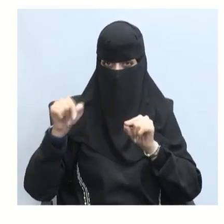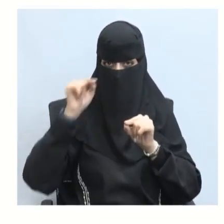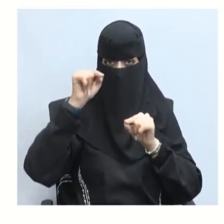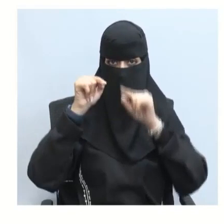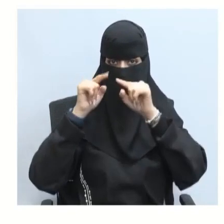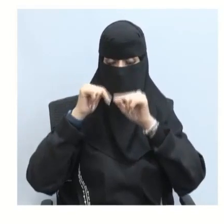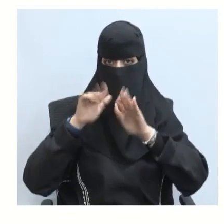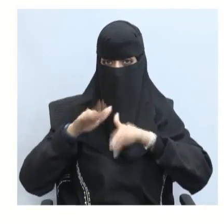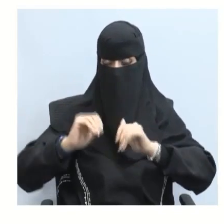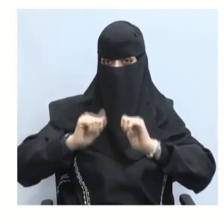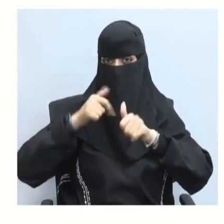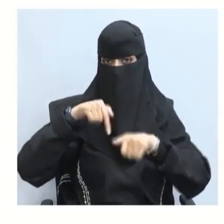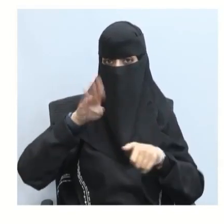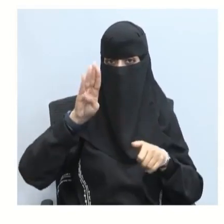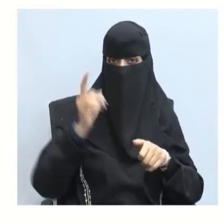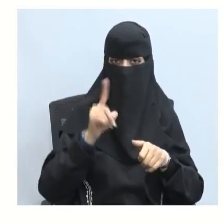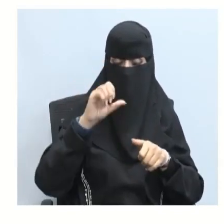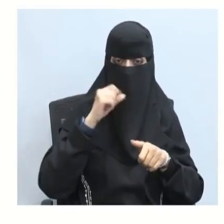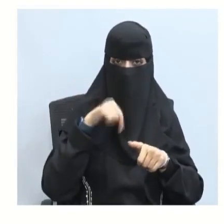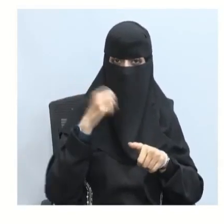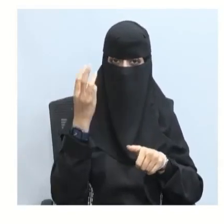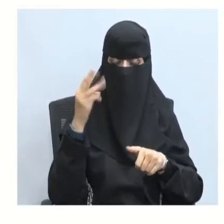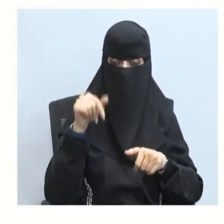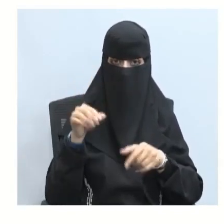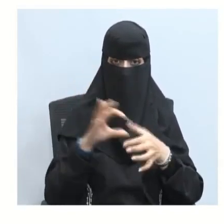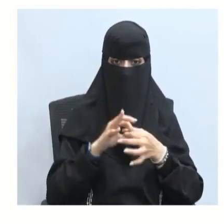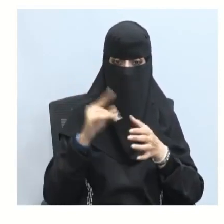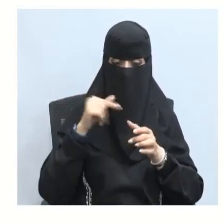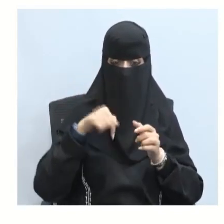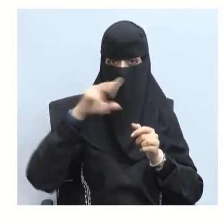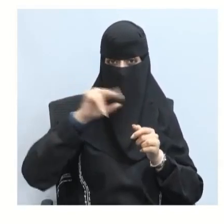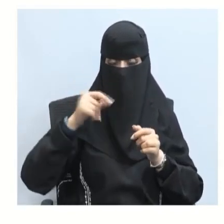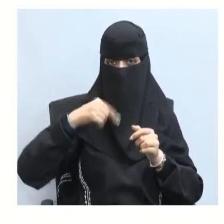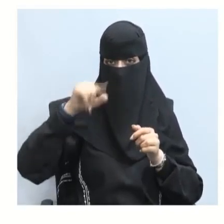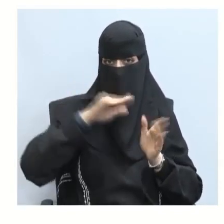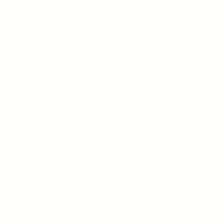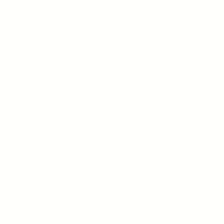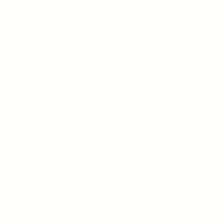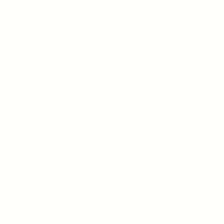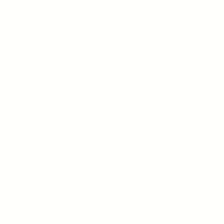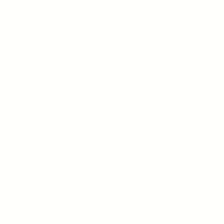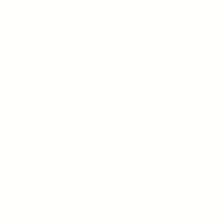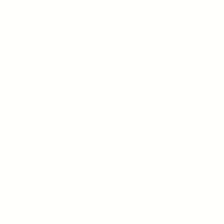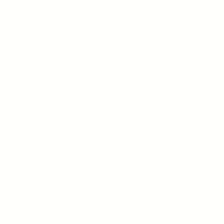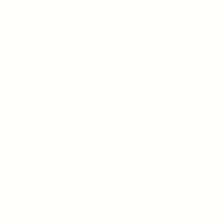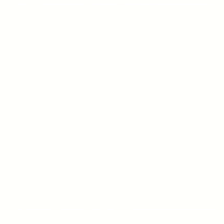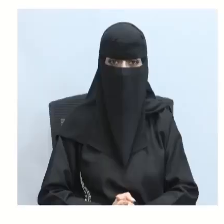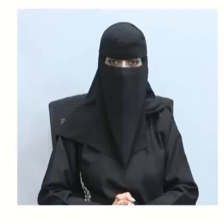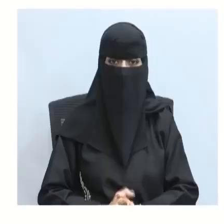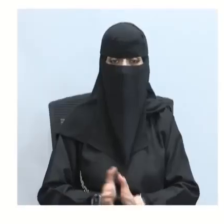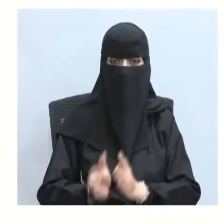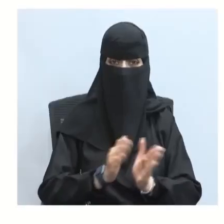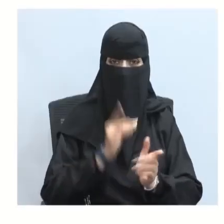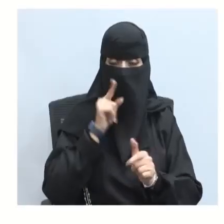سيكون لدي الكربون بمعنى انها ثلاث ذرات من الكربون مثل ما هو موجود في البروبان ننتقل